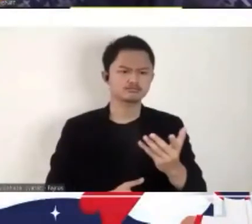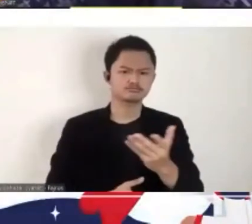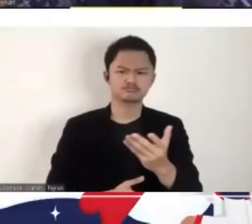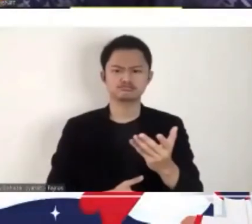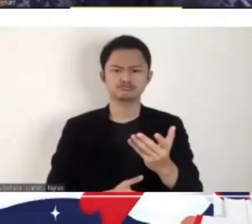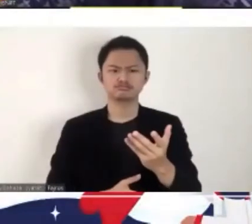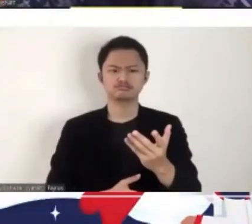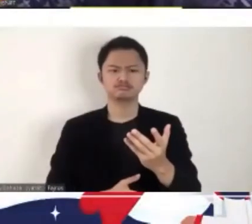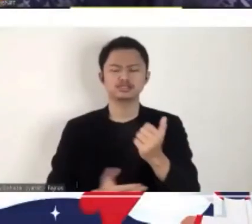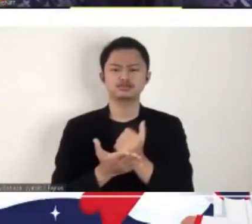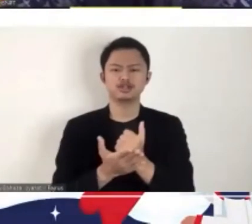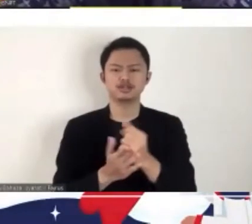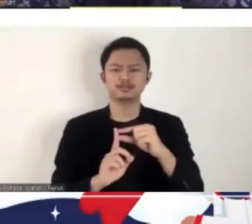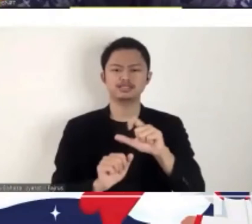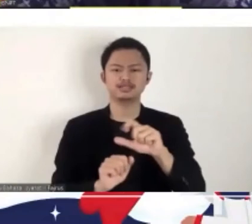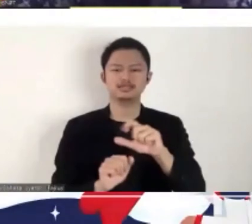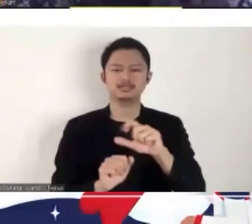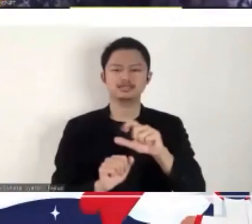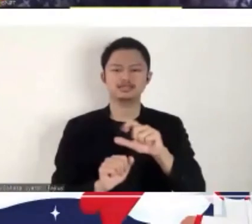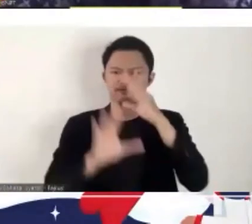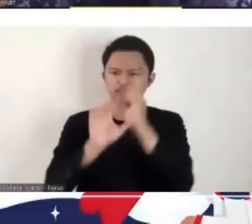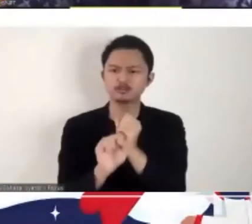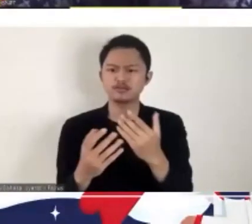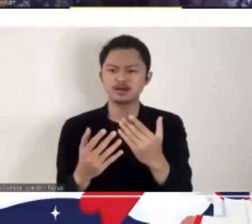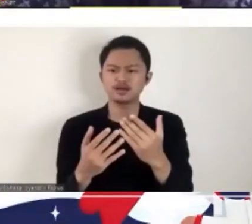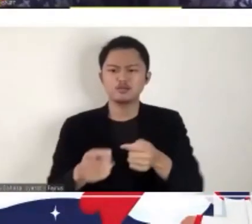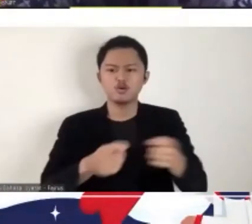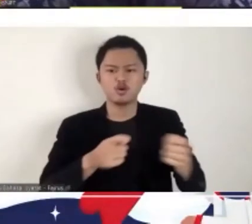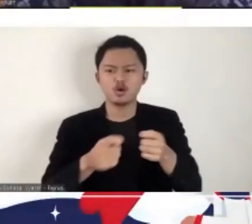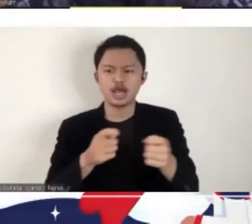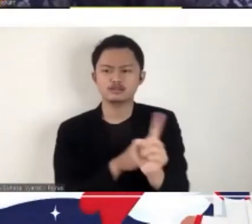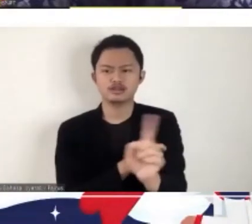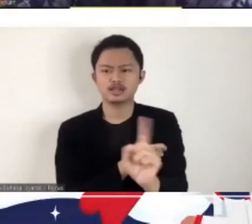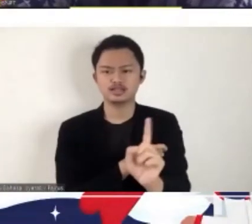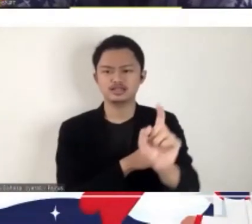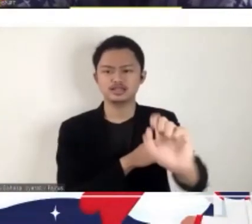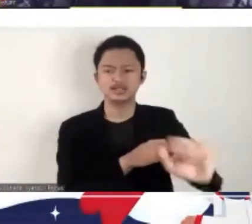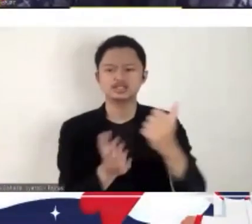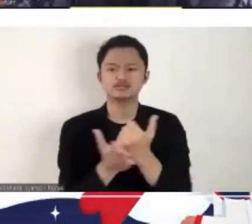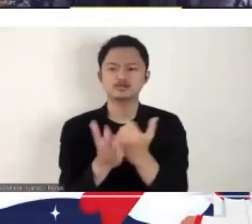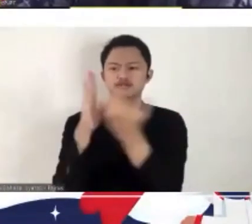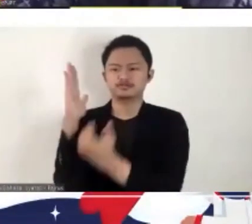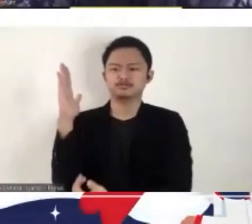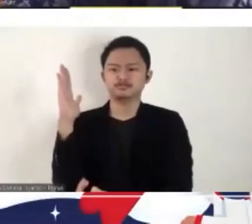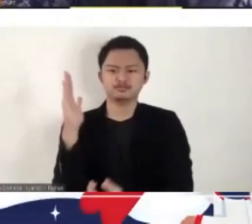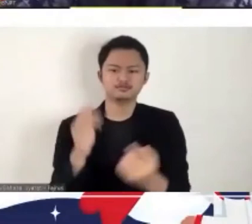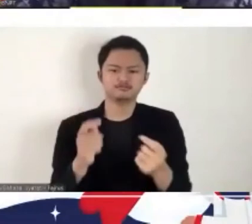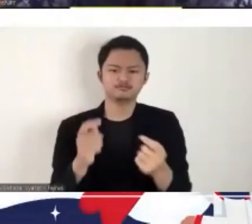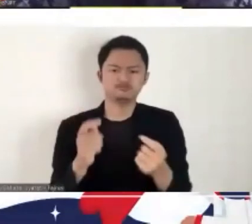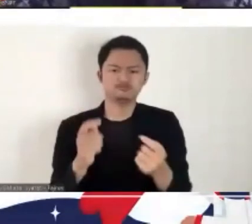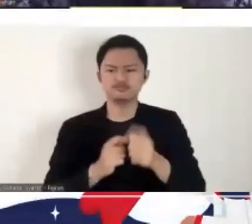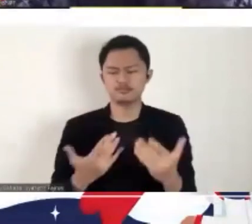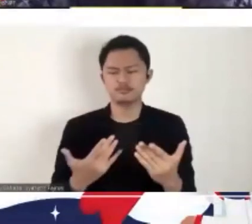yang dilakukan adalah menyisir kembali apa sih sebenarnya yang sudah beririsan dengan regulasi-regulasi yang sudah ada kemudian